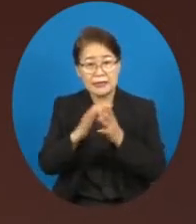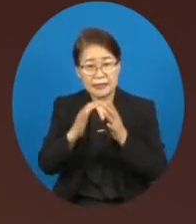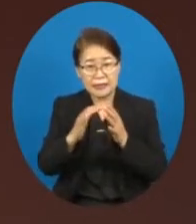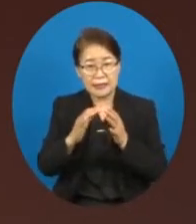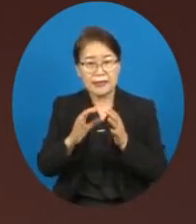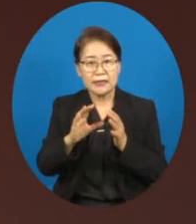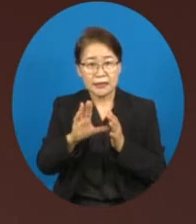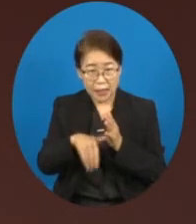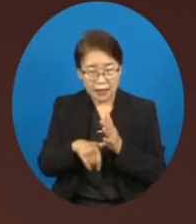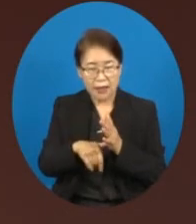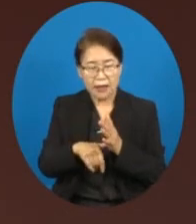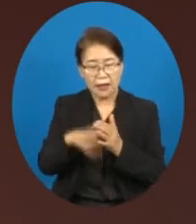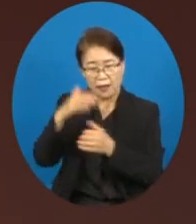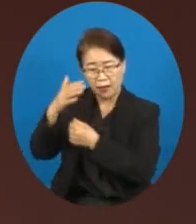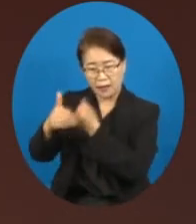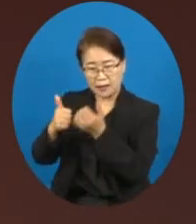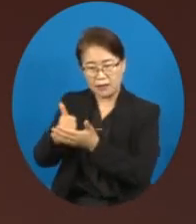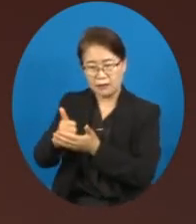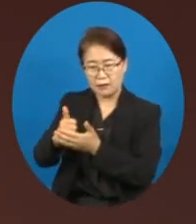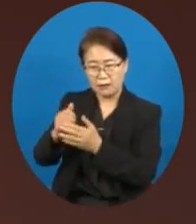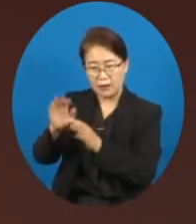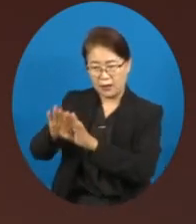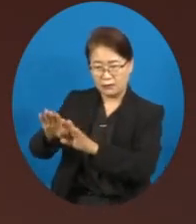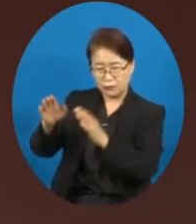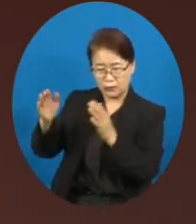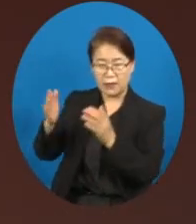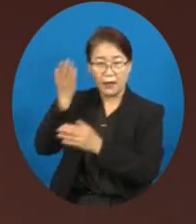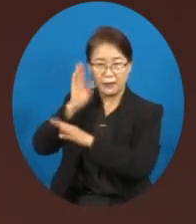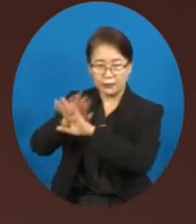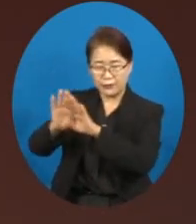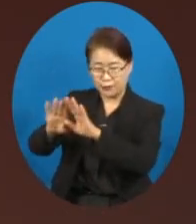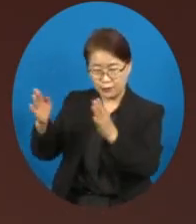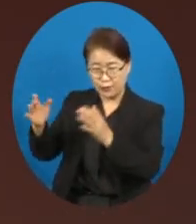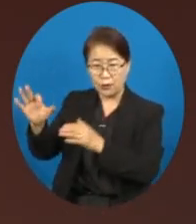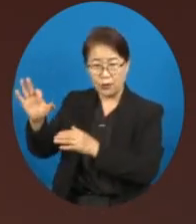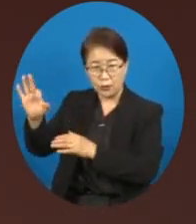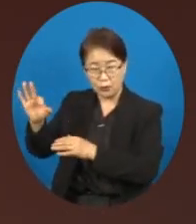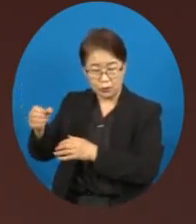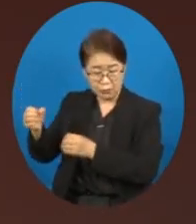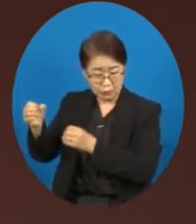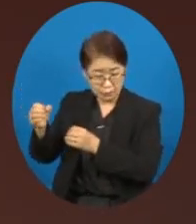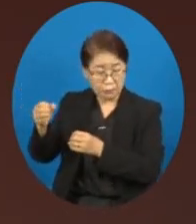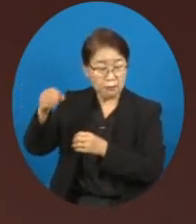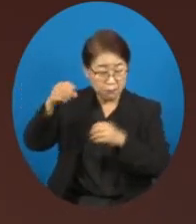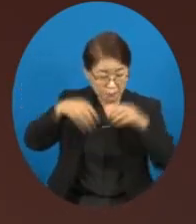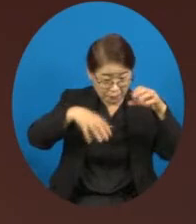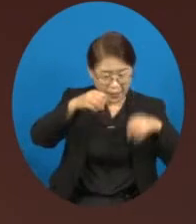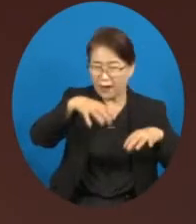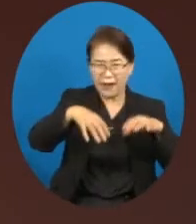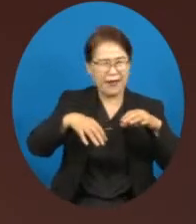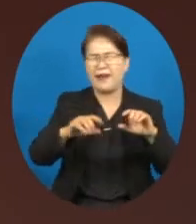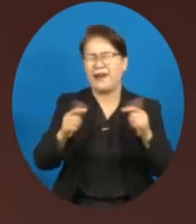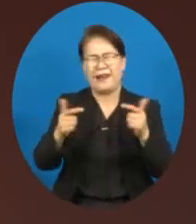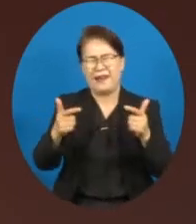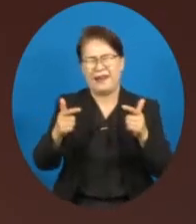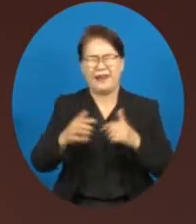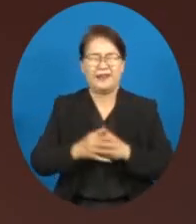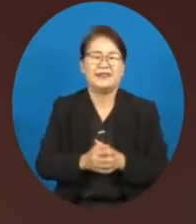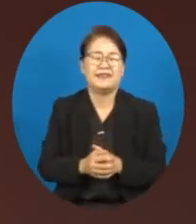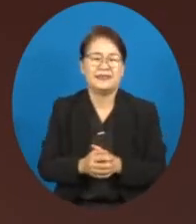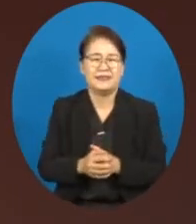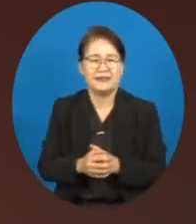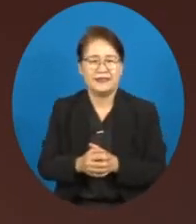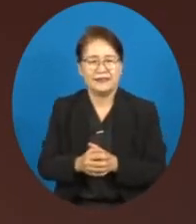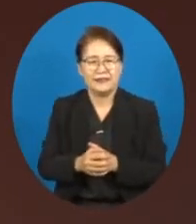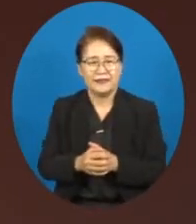때에 하나님께서 뭐 하늘문을 여시고 돈다발이 뭐 하늘에서 떨어지게 하던가요? 그런 적은 없어요.